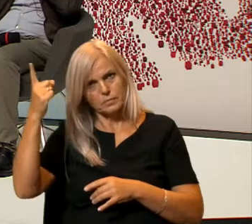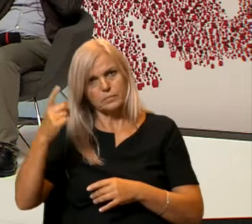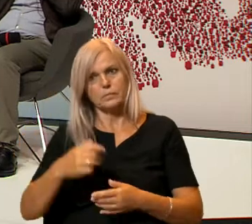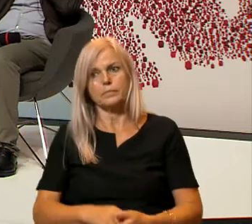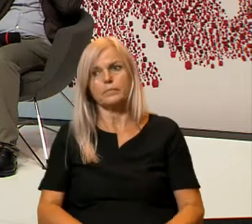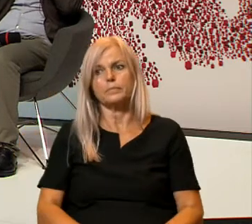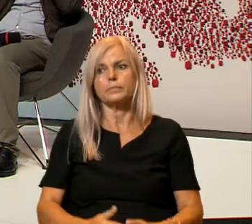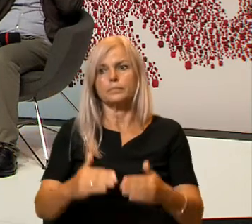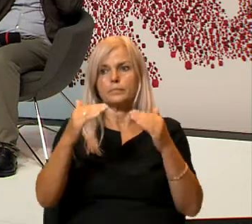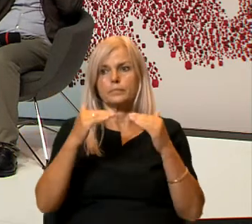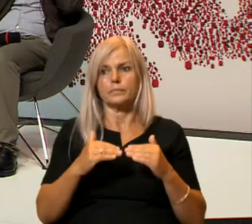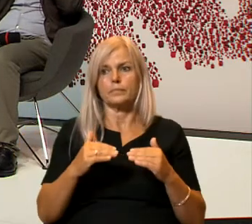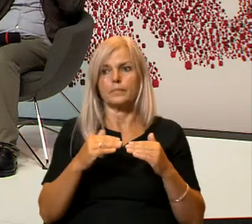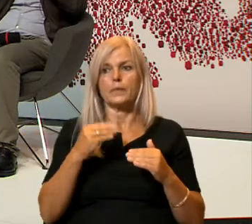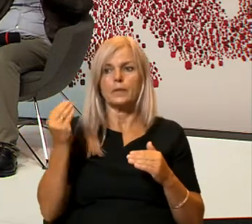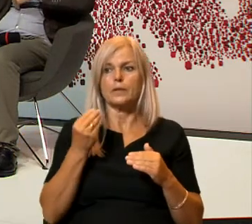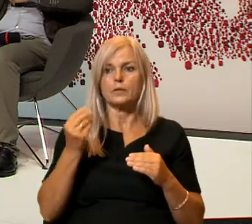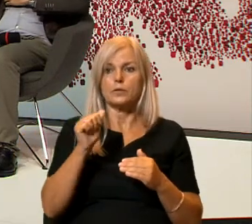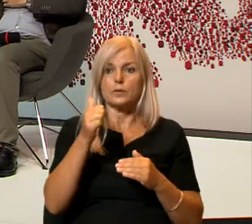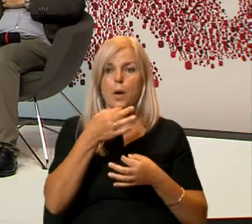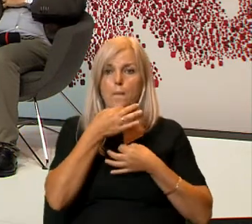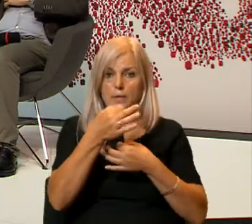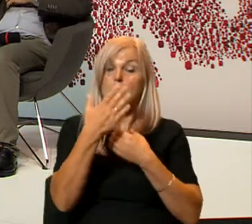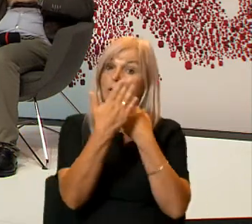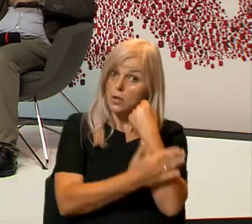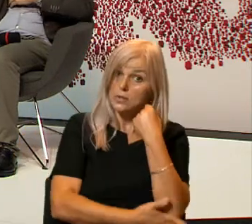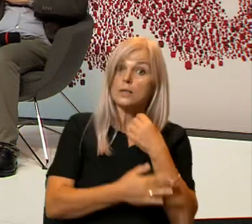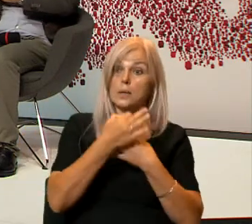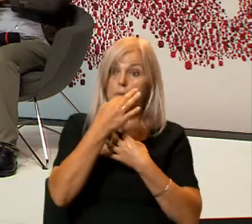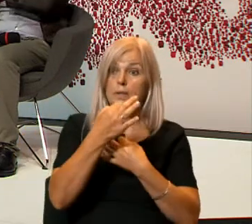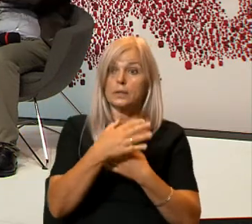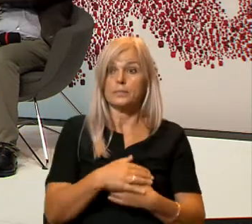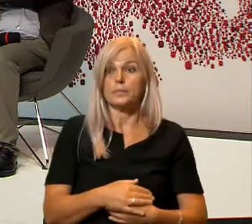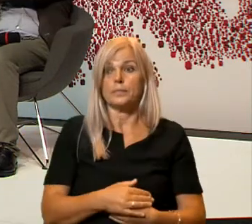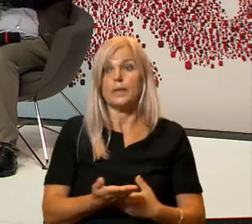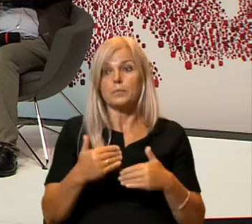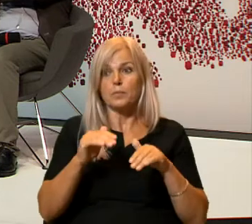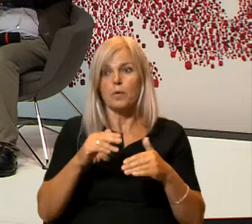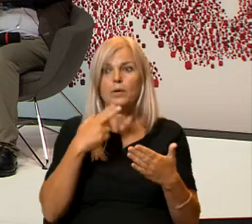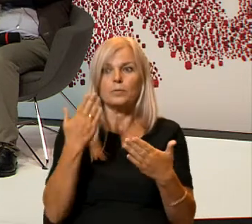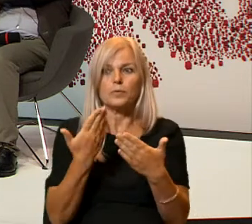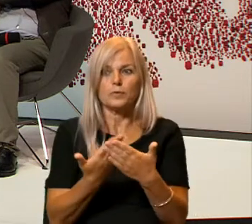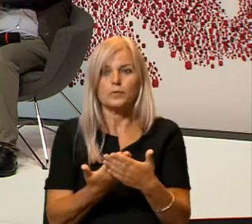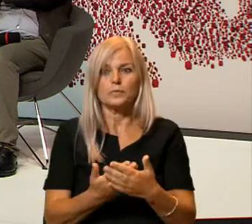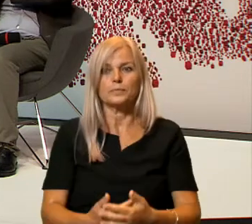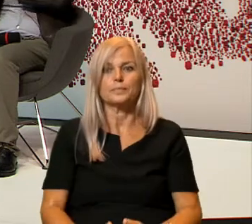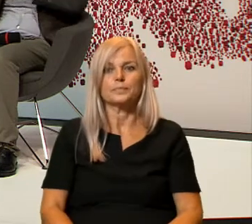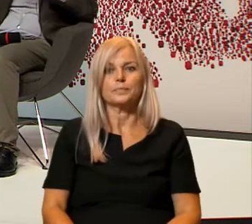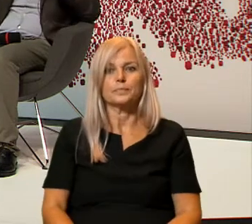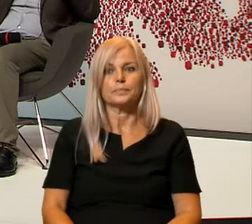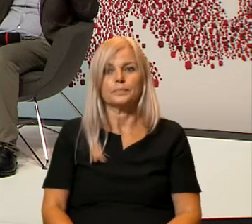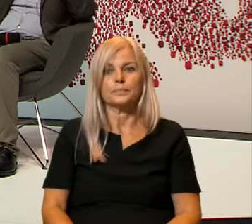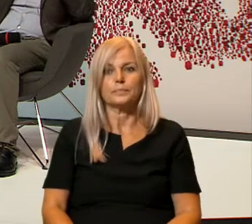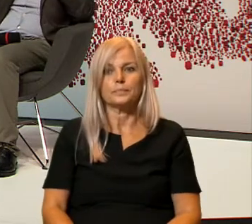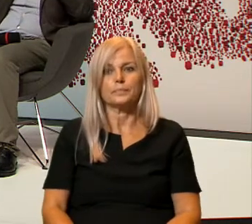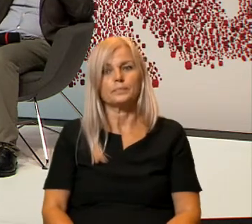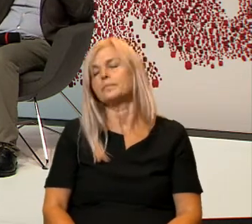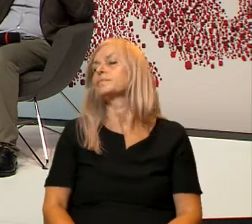I dojdzie do tego jeszcze jedno pytanie i to już będzie ostatnie pytanie, żebyśmy mogli zdążyć odpowiedzieć. Can I do it in